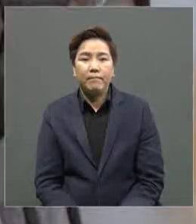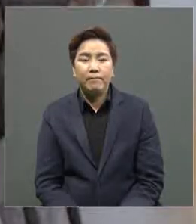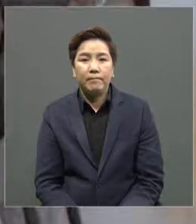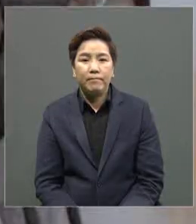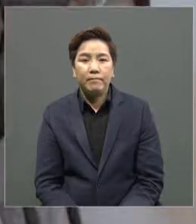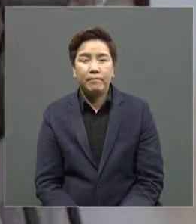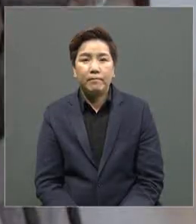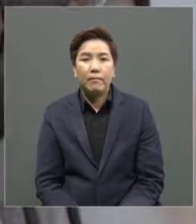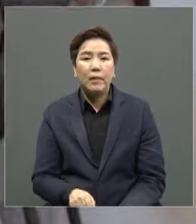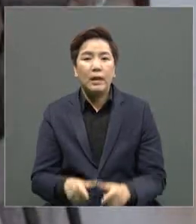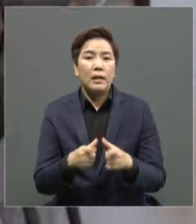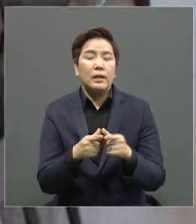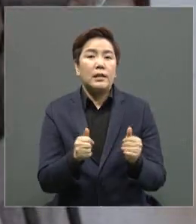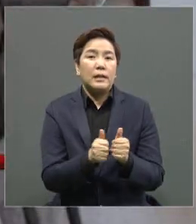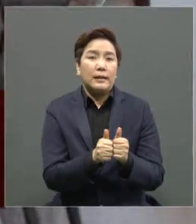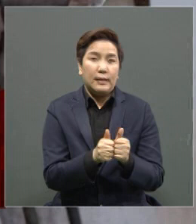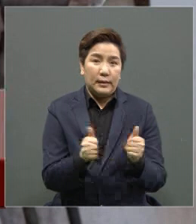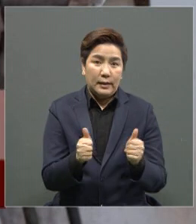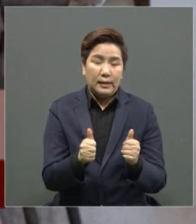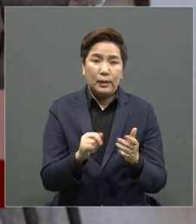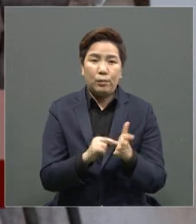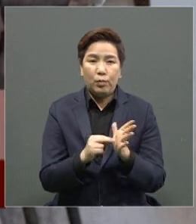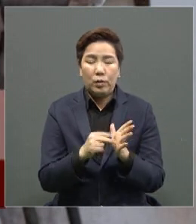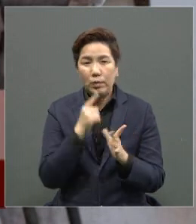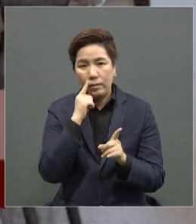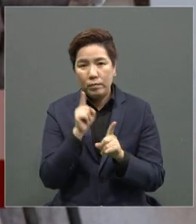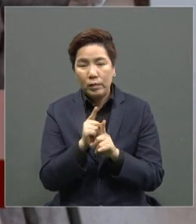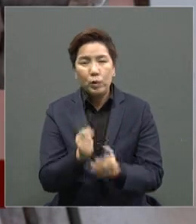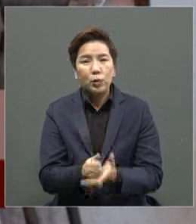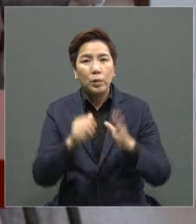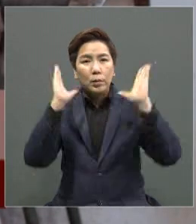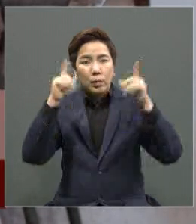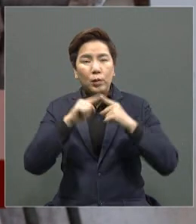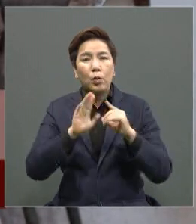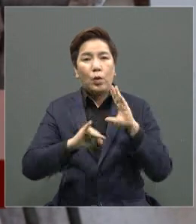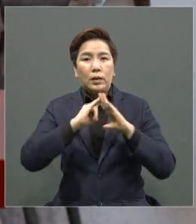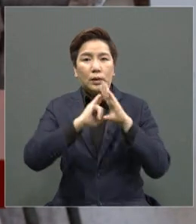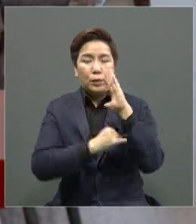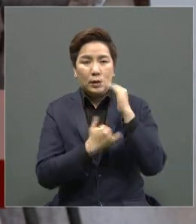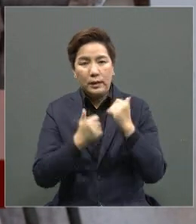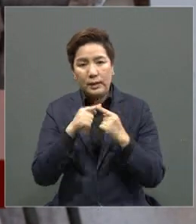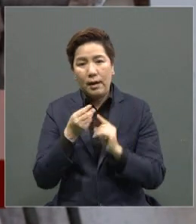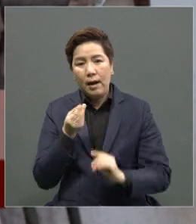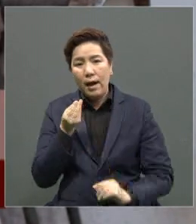ันมาก็ถือว่าเป็นเรื่องที่ดีกว่าก็ถือได้เป็นการโปรโมทจังหวัดของเราเป็นในตัวด้วย